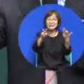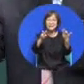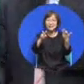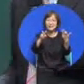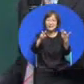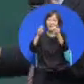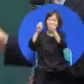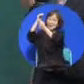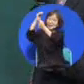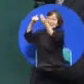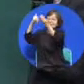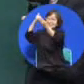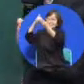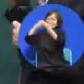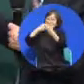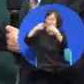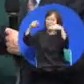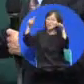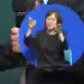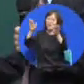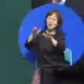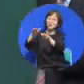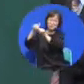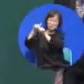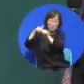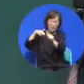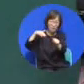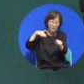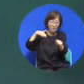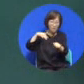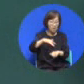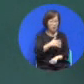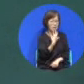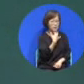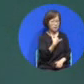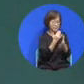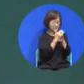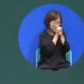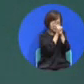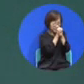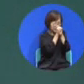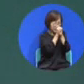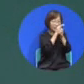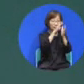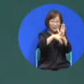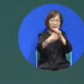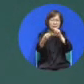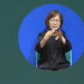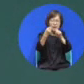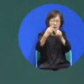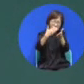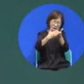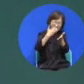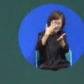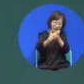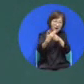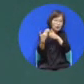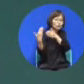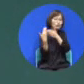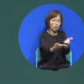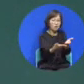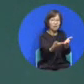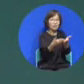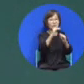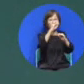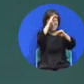천사를 보내사 아브라함의 기도에 응답하시는 비밀들이 나오고 있습니다. And as Abraham knew that in Genesis 18 verses 1 through 20,